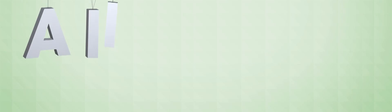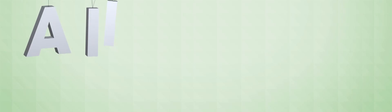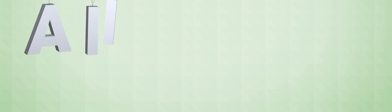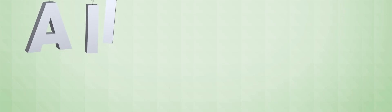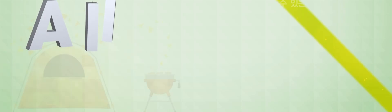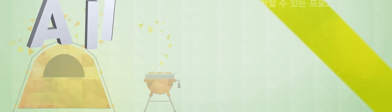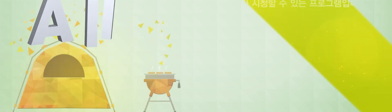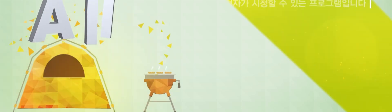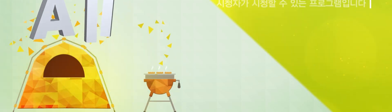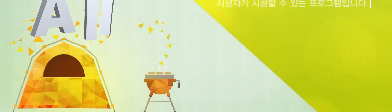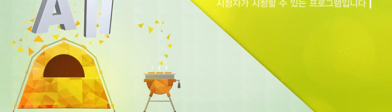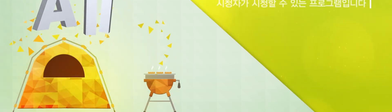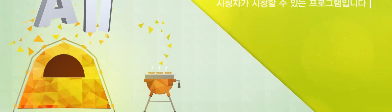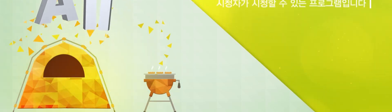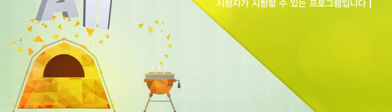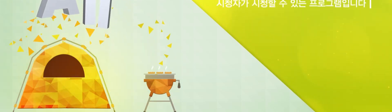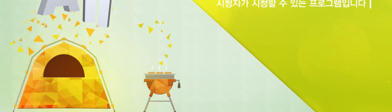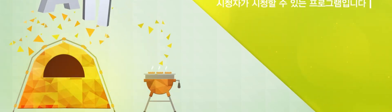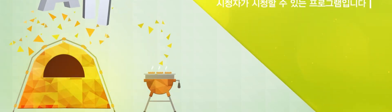아